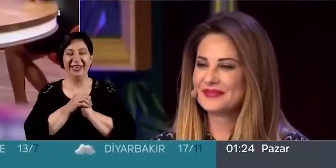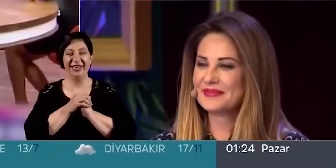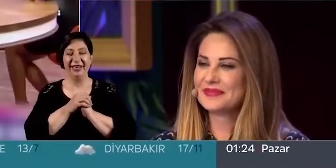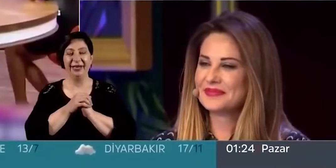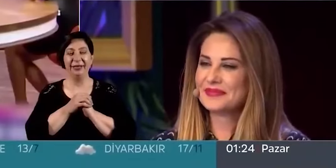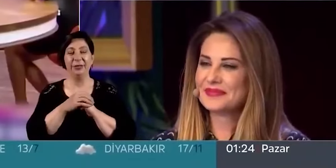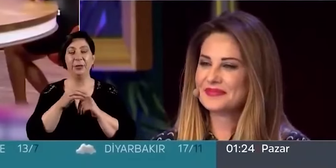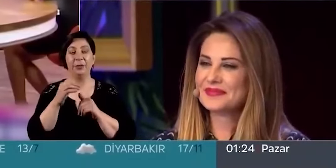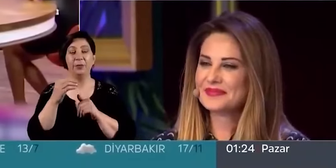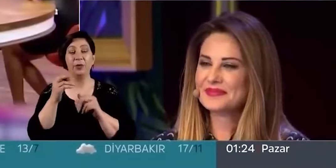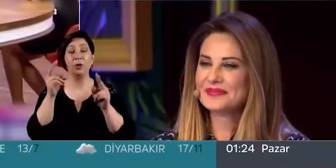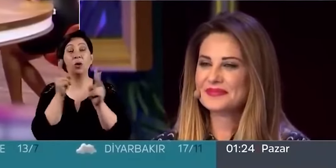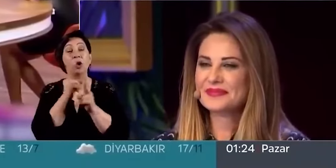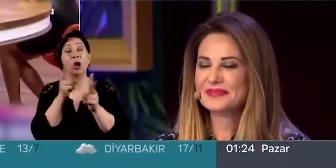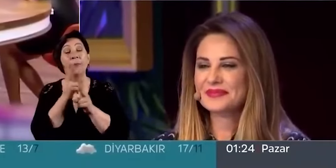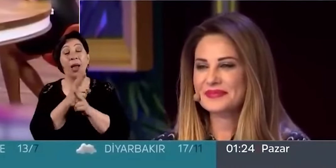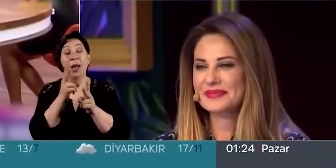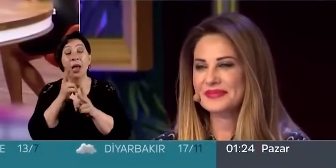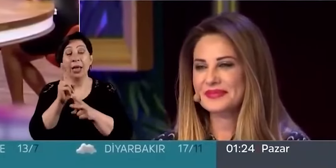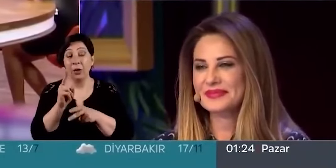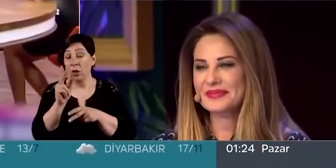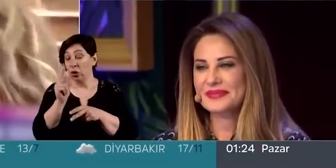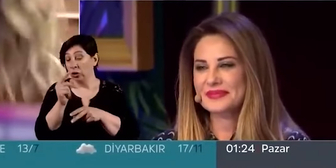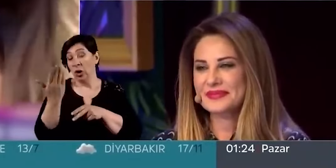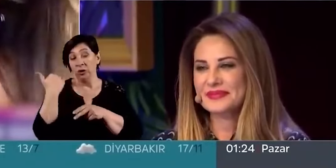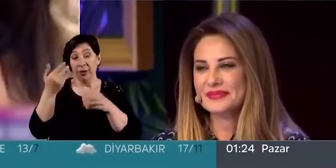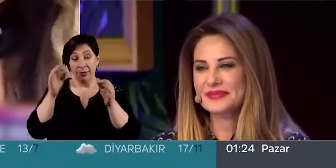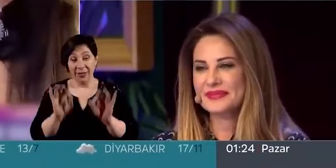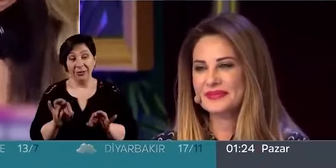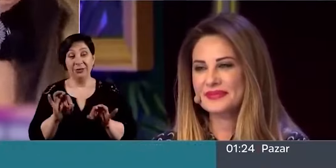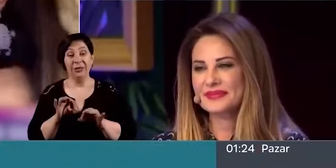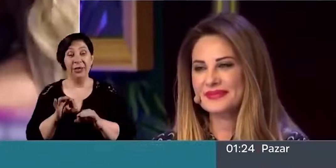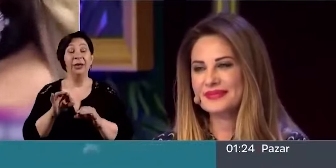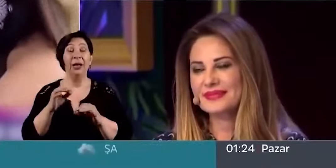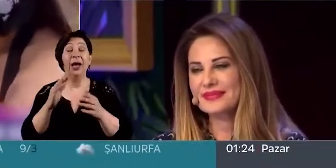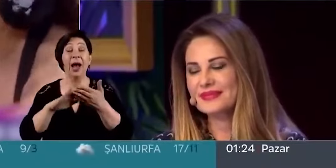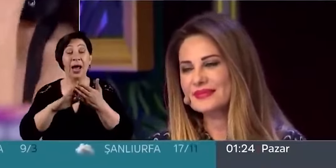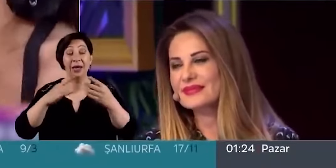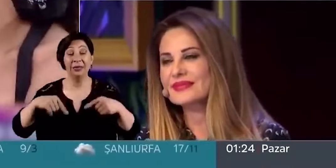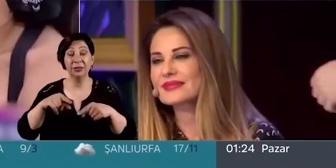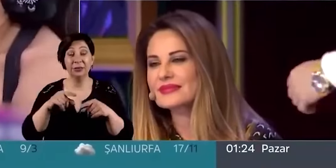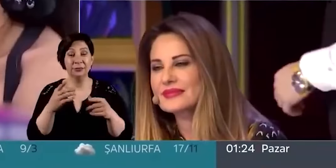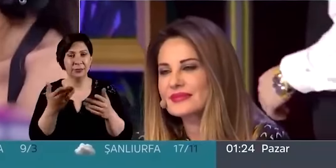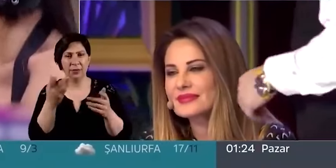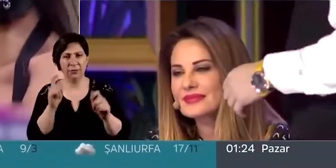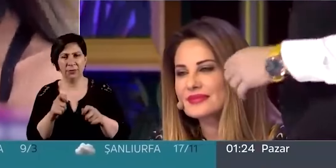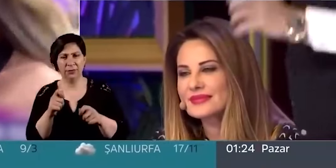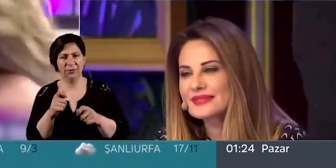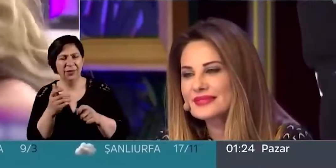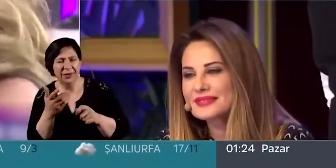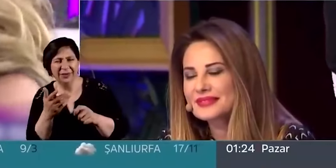Güzel ablam. Ben var. Gülme kriplerimiz 2-3 gün önce mi? Ne zaman? Gece öyle bir video yaptık arkadaşlar. Ne o? Bu ne? Bu ne